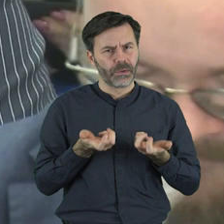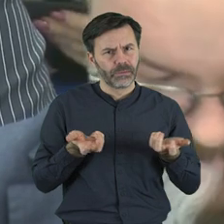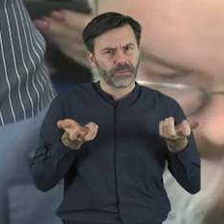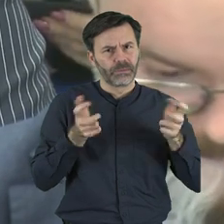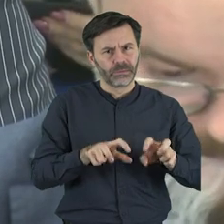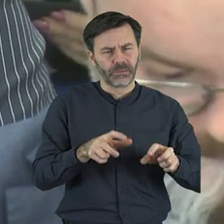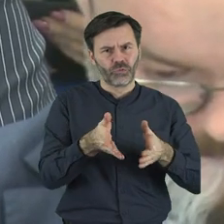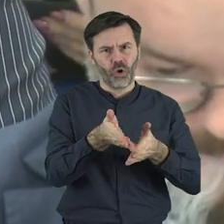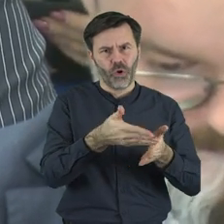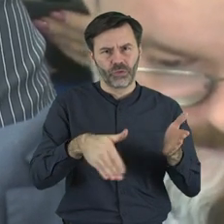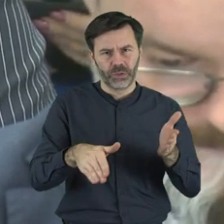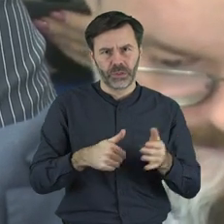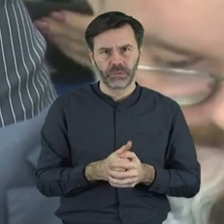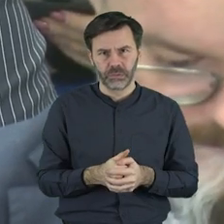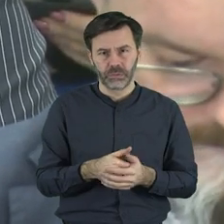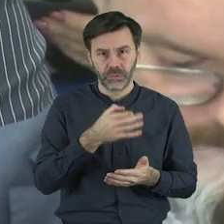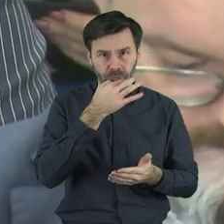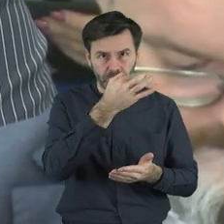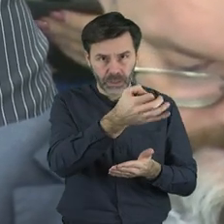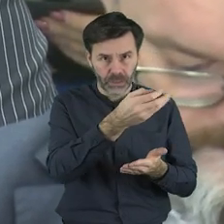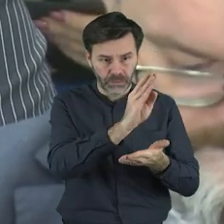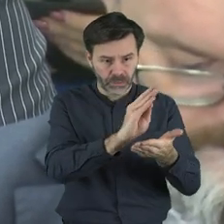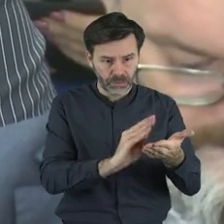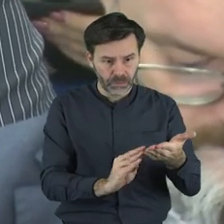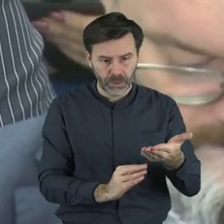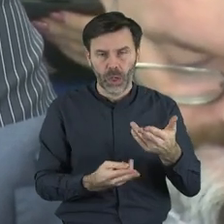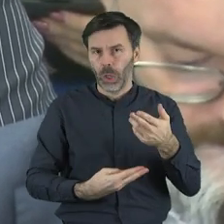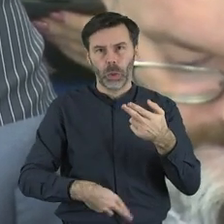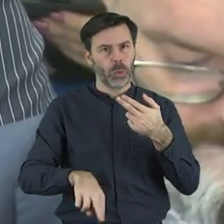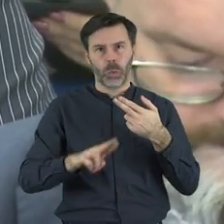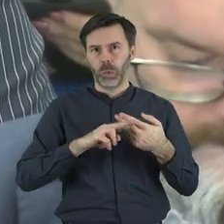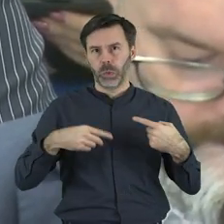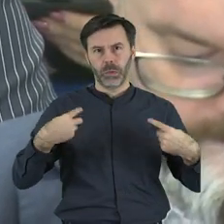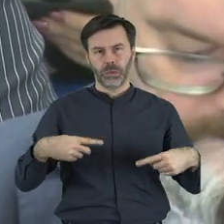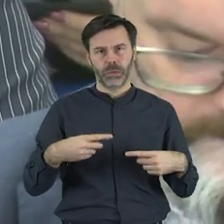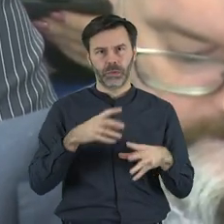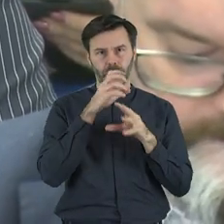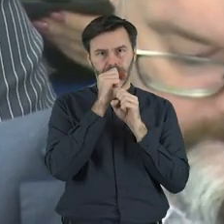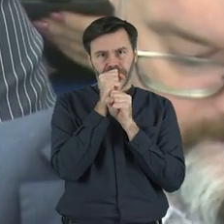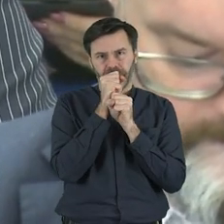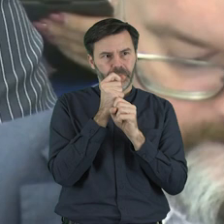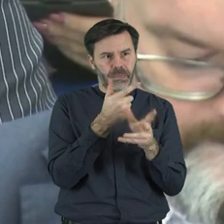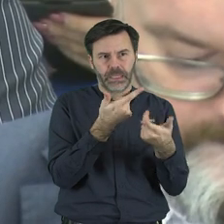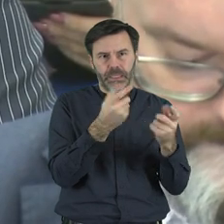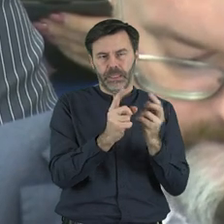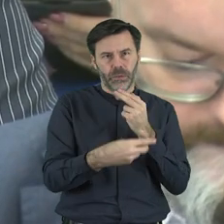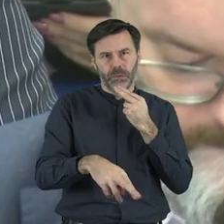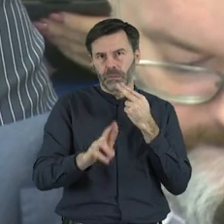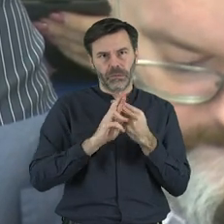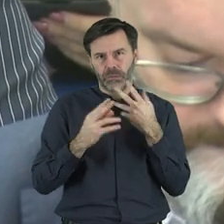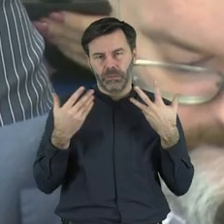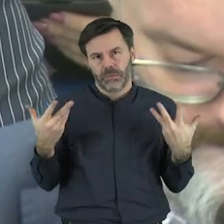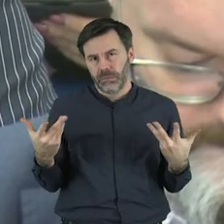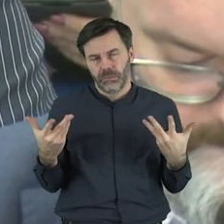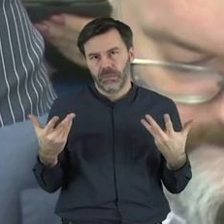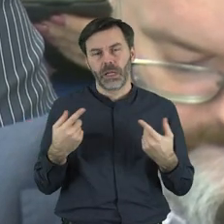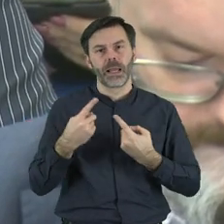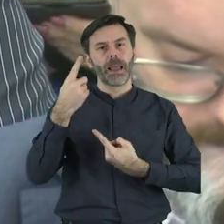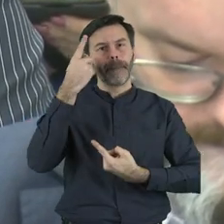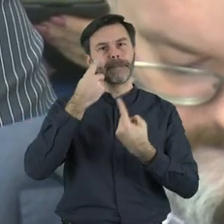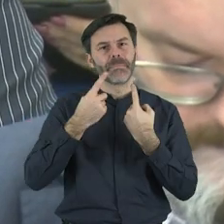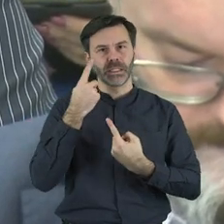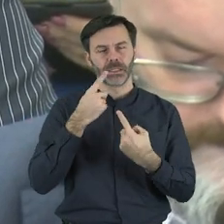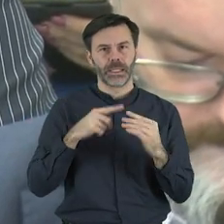To pytanie zostało przemilczane. Dlatego myślę, że dla nas jest bardzo ważne, jakie kroki